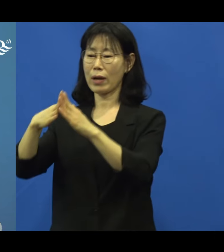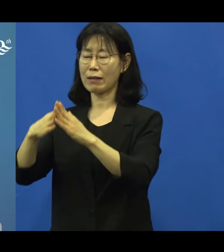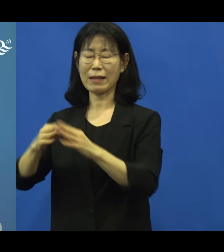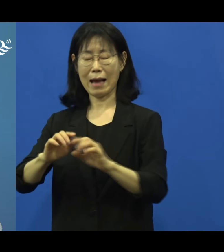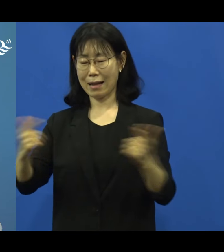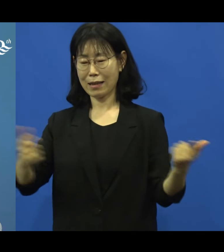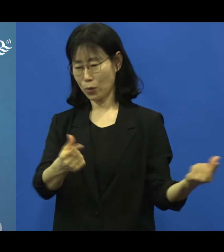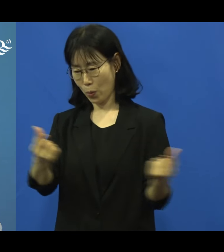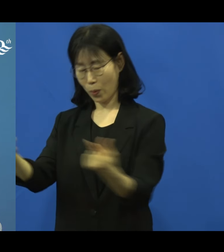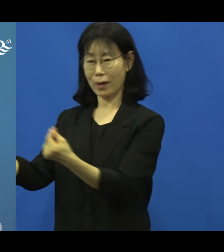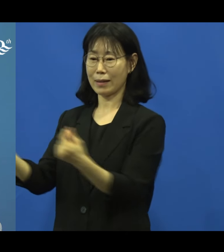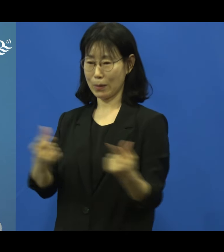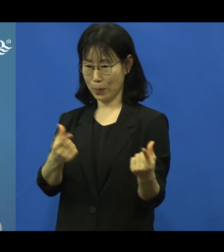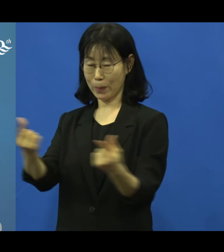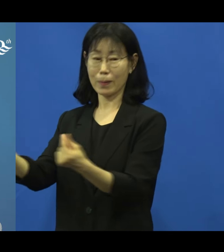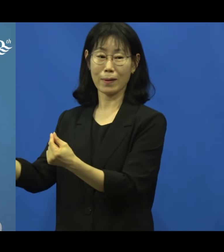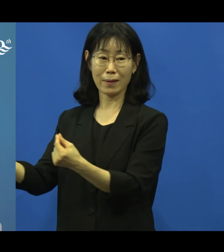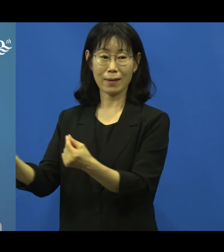1층에도 아무나 못 들어가잖아요. 그죠?